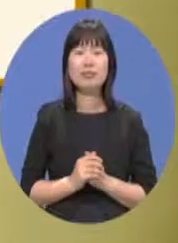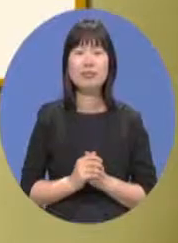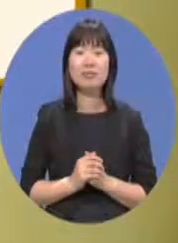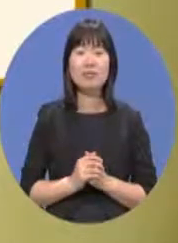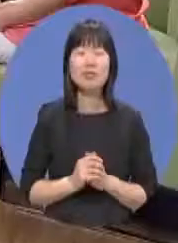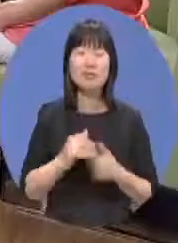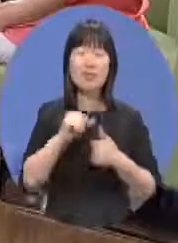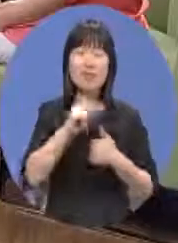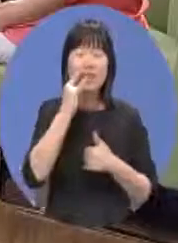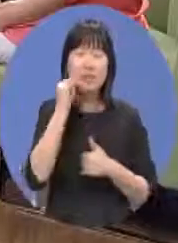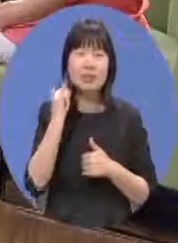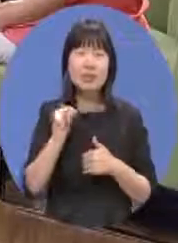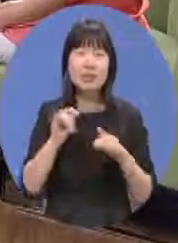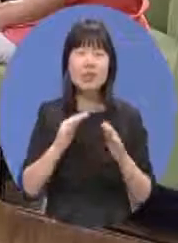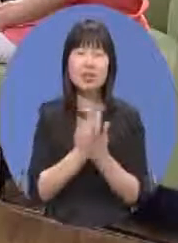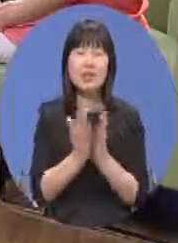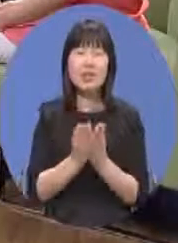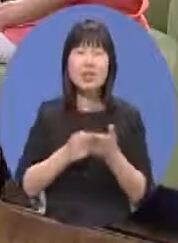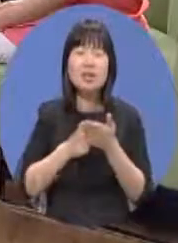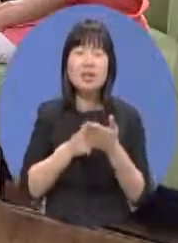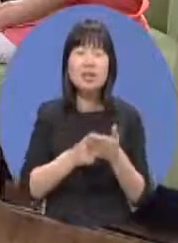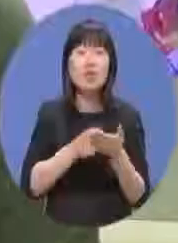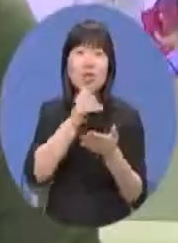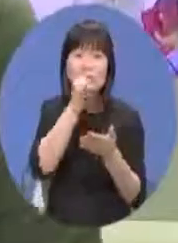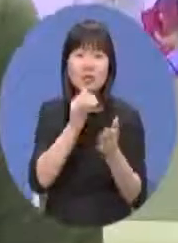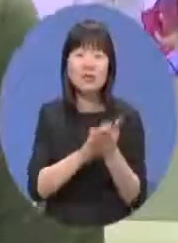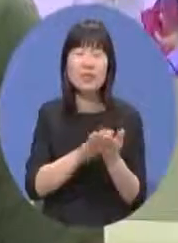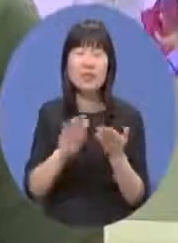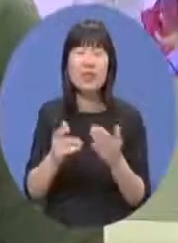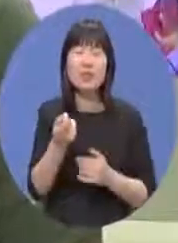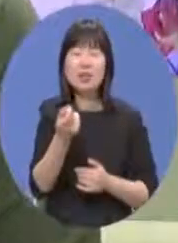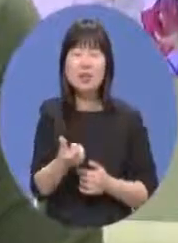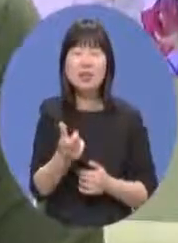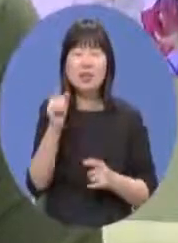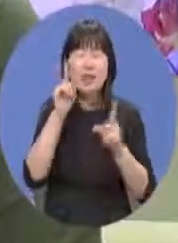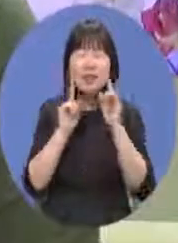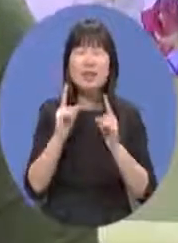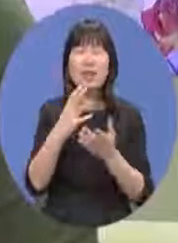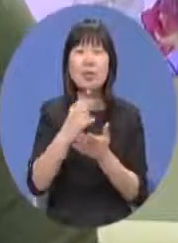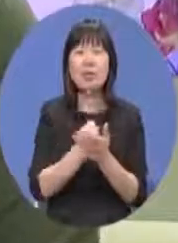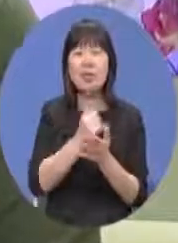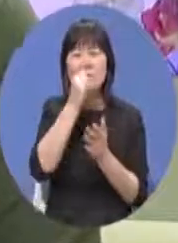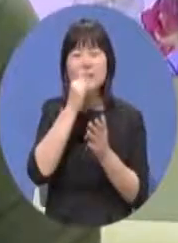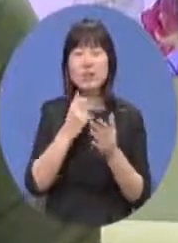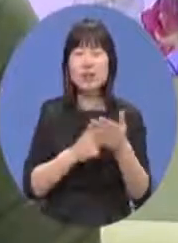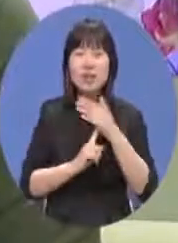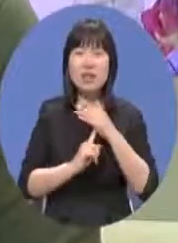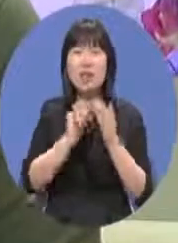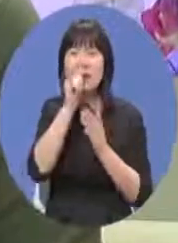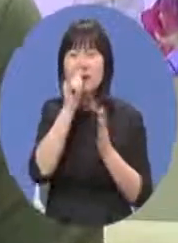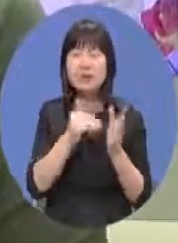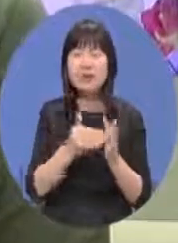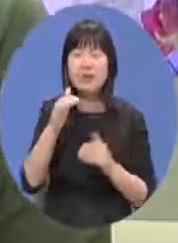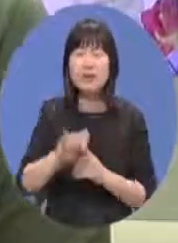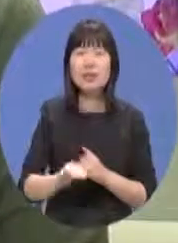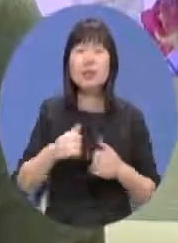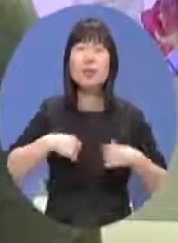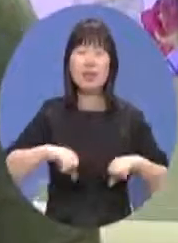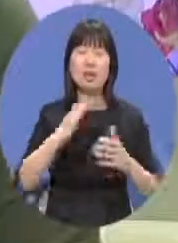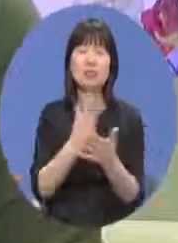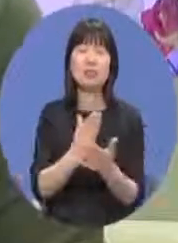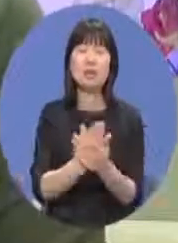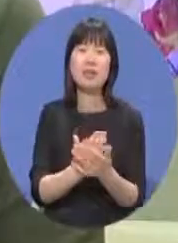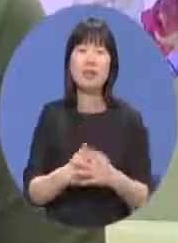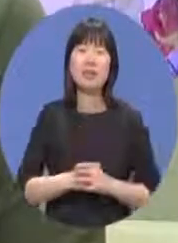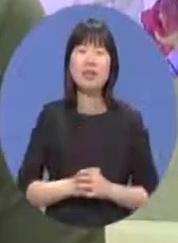실은 도훈이 어머니께서 이것저것 시도는 많이 해보셨어요. 그런데 네. 조금 이제 상처도 좀 받으시고 좌절하신 면이 있지만 포기하지